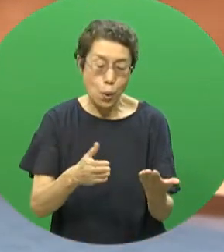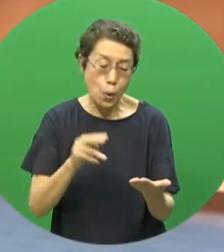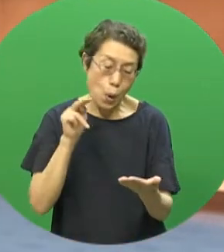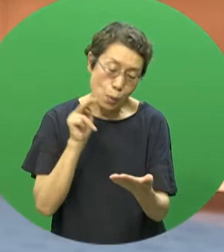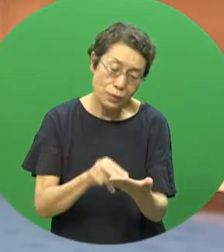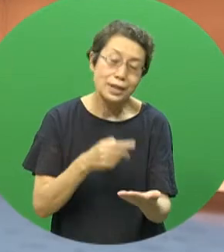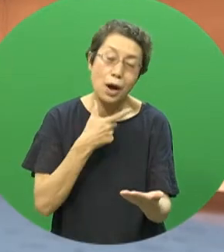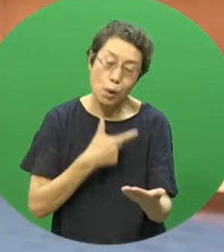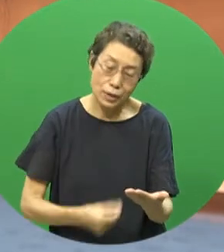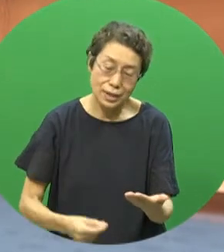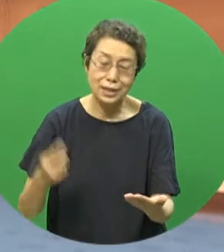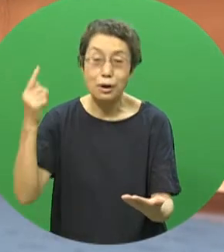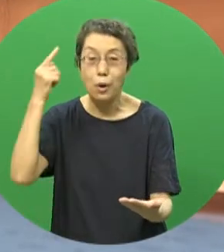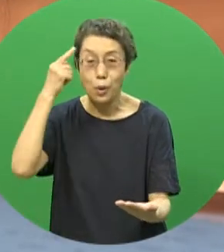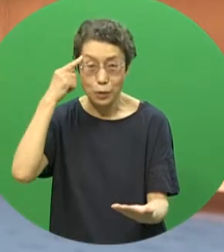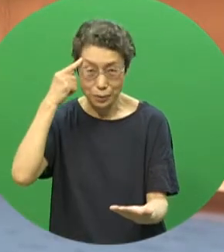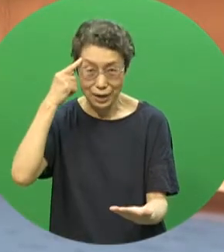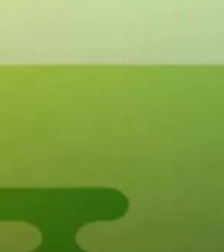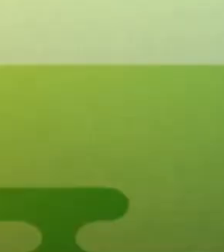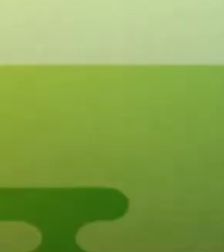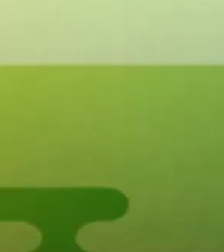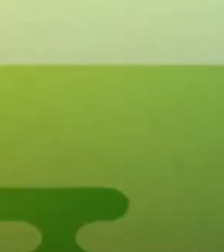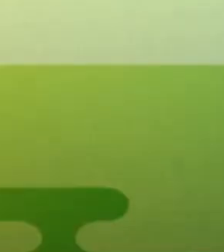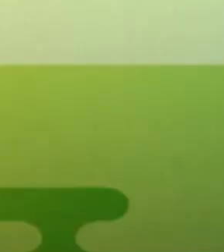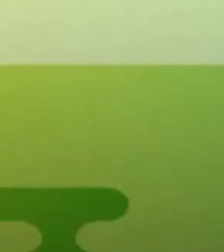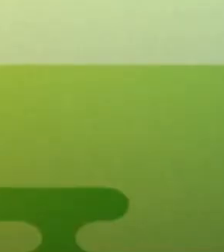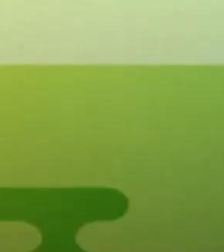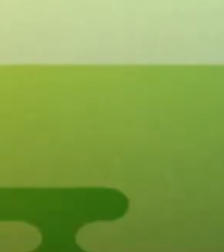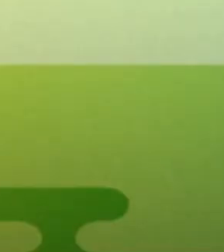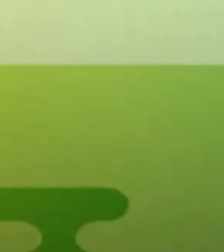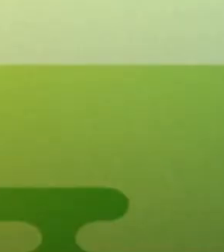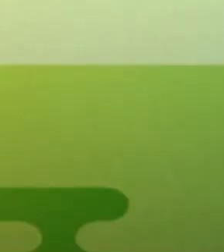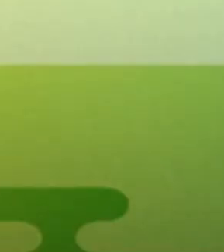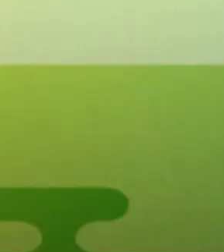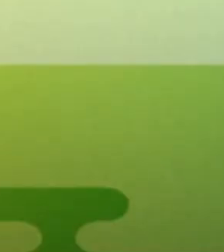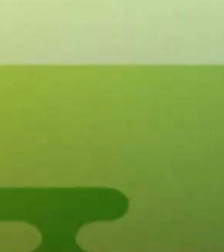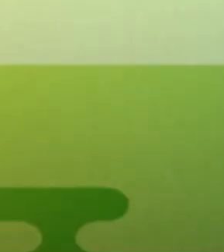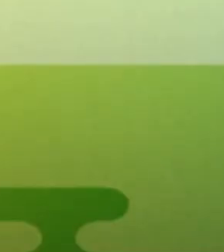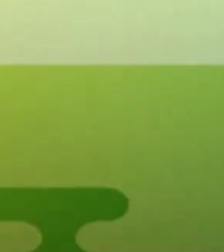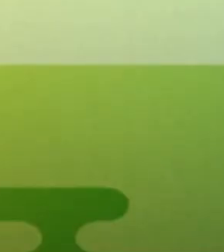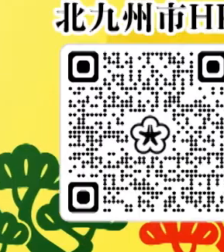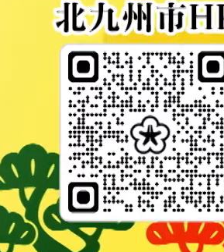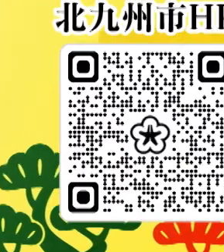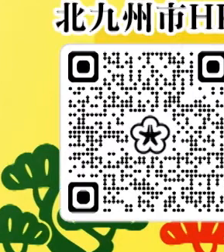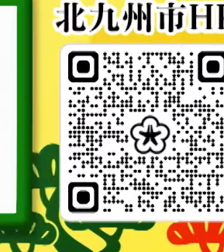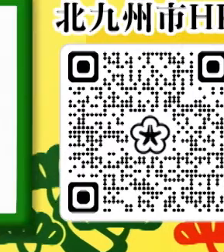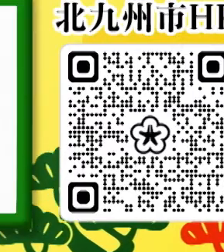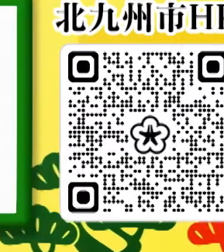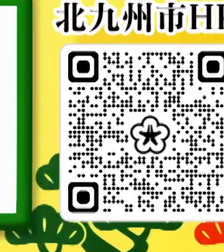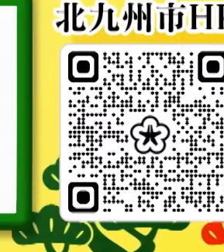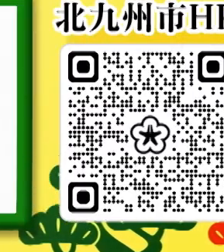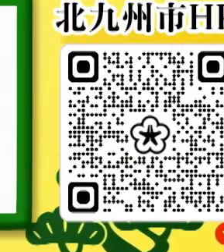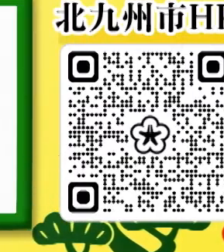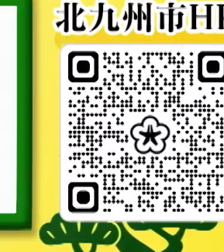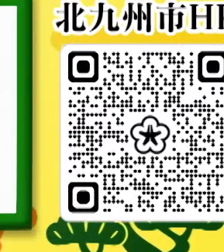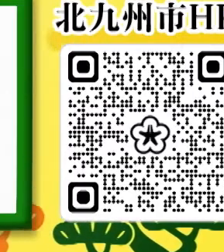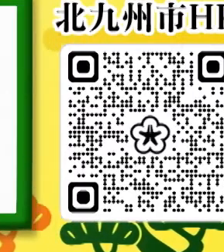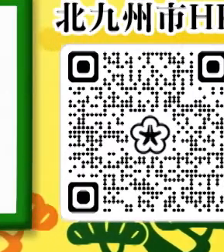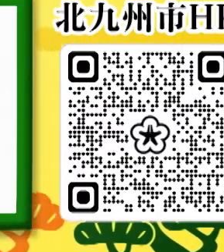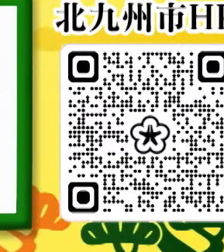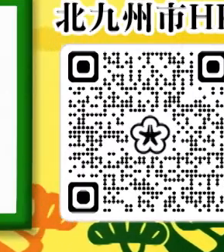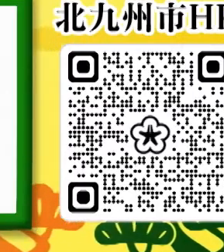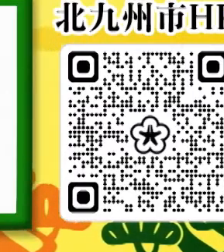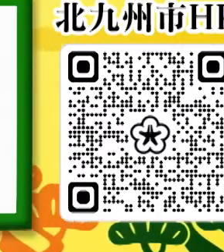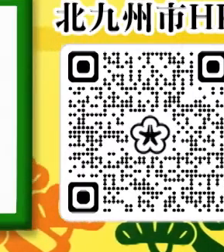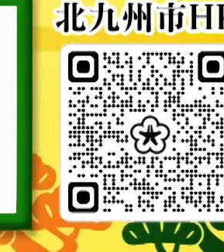子図書館としていきたいと考えております。 今日の焦点、いつでもどこからでも借り